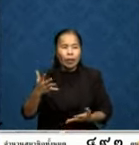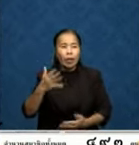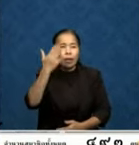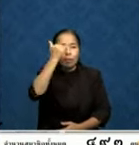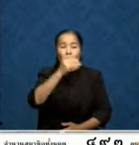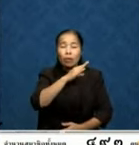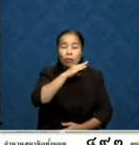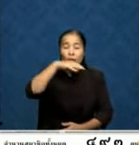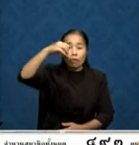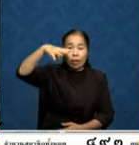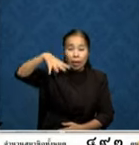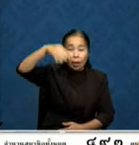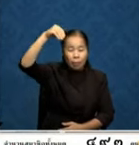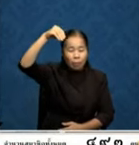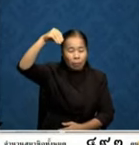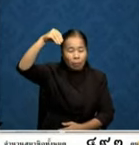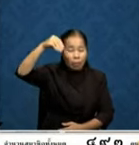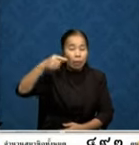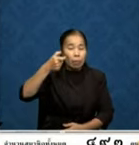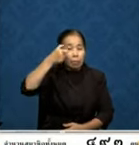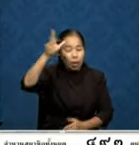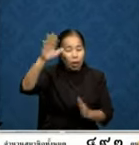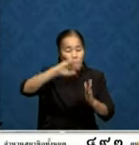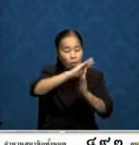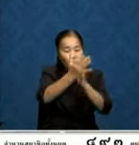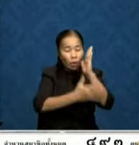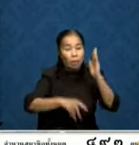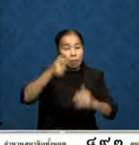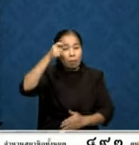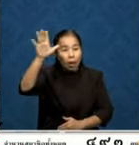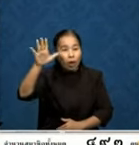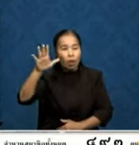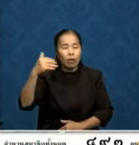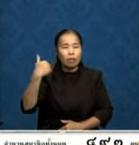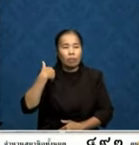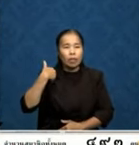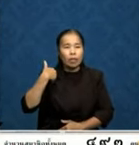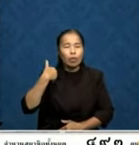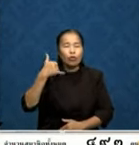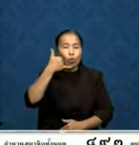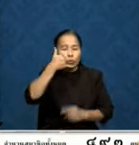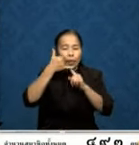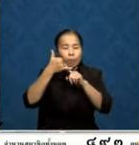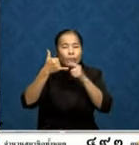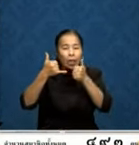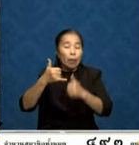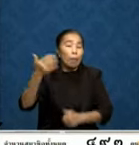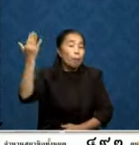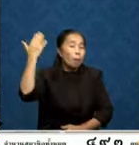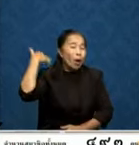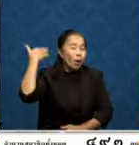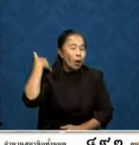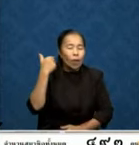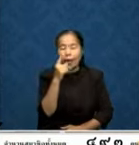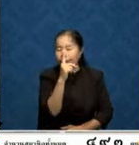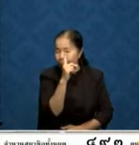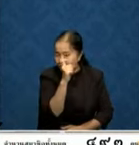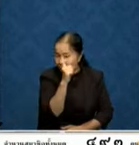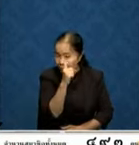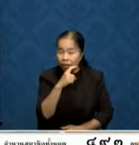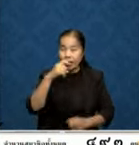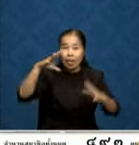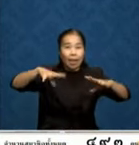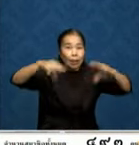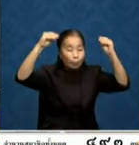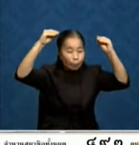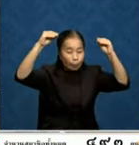าไฟดับนี่กว่าจะมาบ้านนอกนี่ครับอย่างดีวันนี้มีโทรศัพท์ครับในอดีตไม่ต้องพูดถึงถ้าไปดับวันศุก